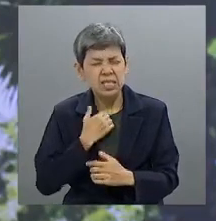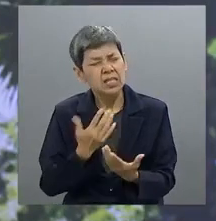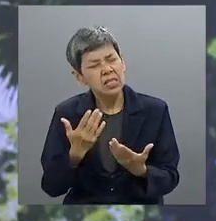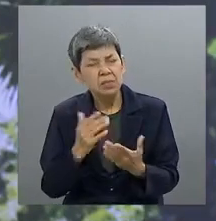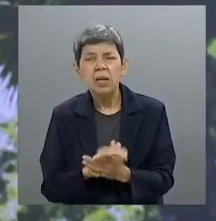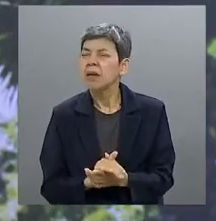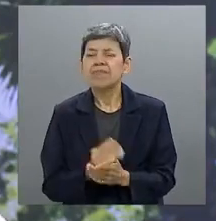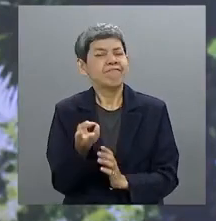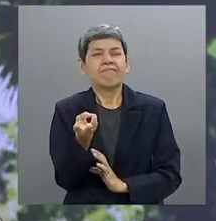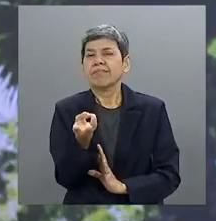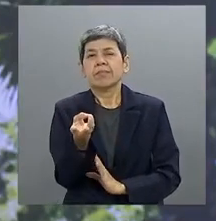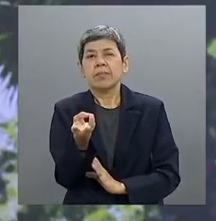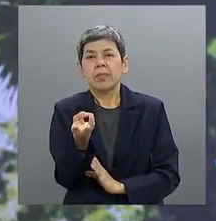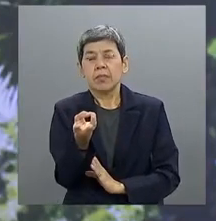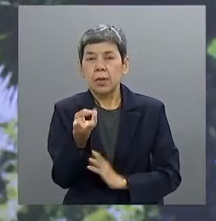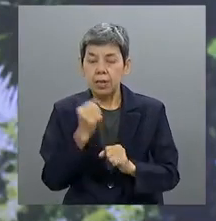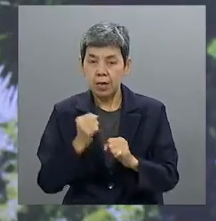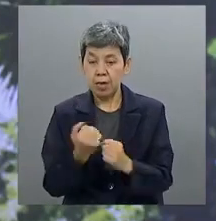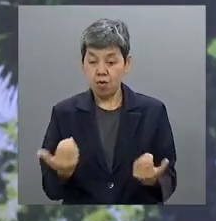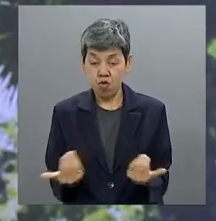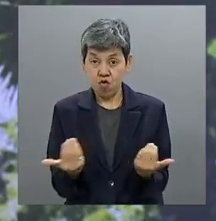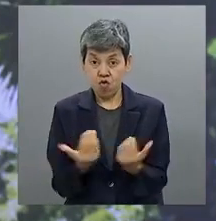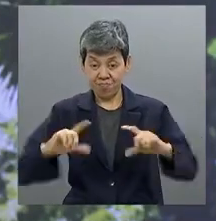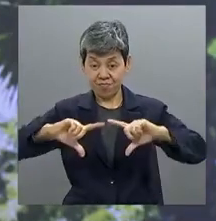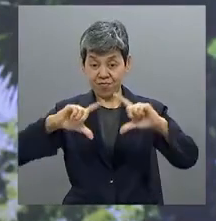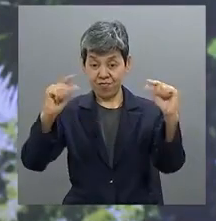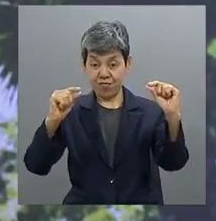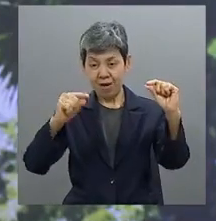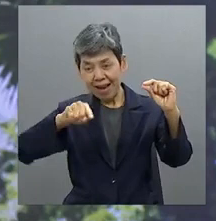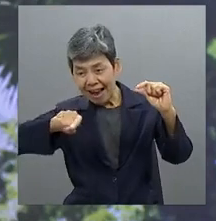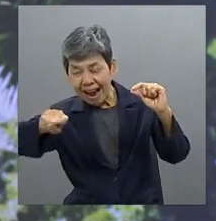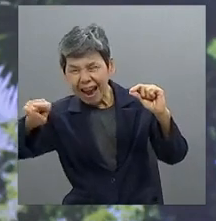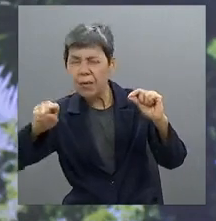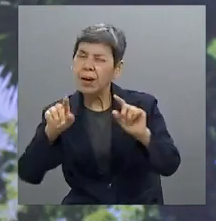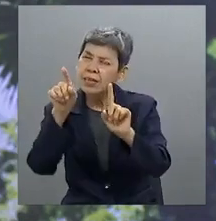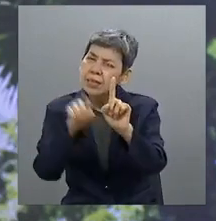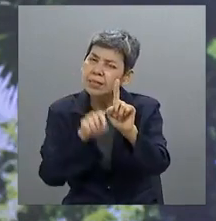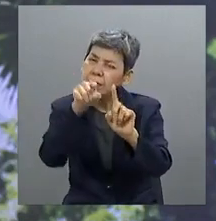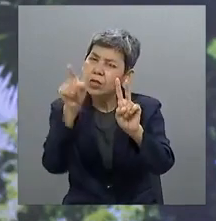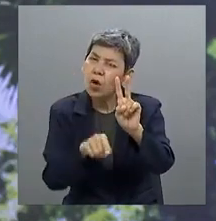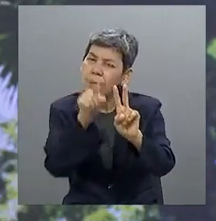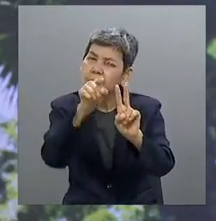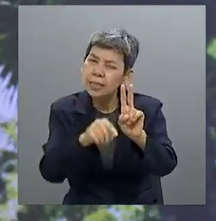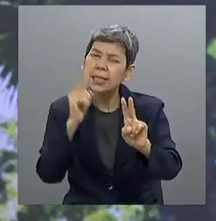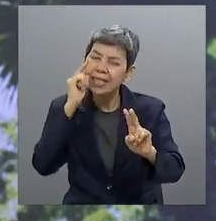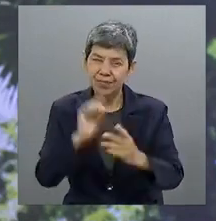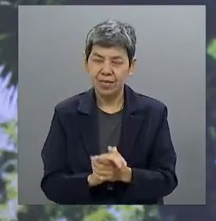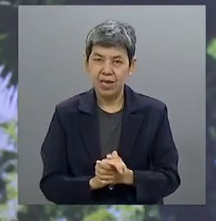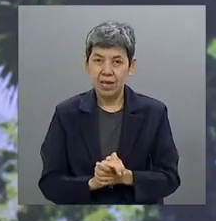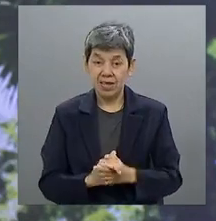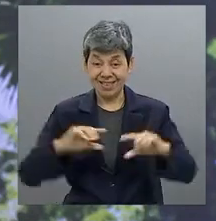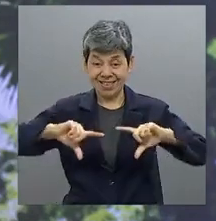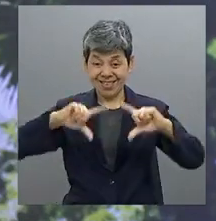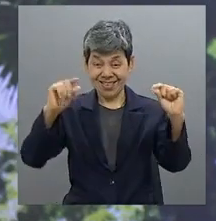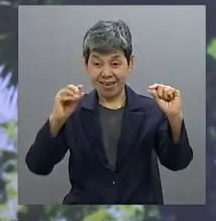ากค่ะการตั้งครรภ์นอกมดลูกเนี่ยอาจจะเกิดได้ประมาณสัก 1-2% ในผู้หญิงที่ตั้งครรภ์ทั้งหมดแต่การตั้งครรภ์นอกมดลูกชนิดนี้ยิ่งน้อ